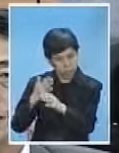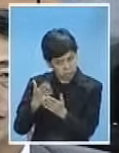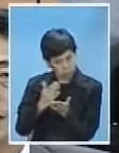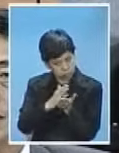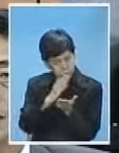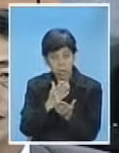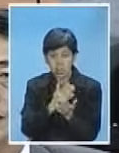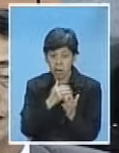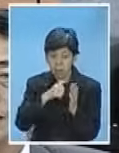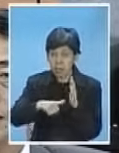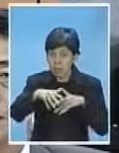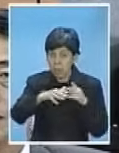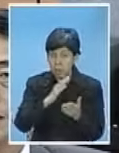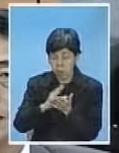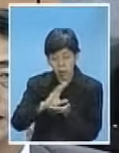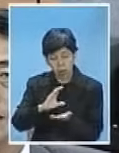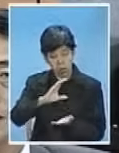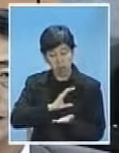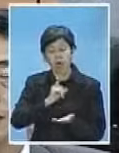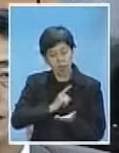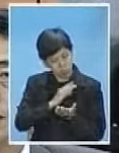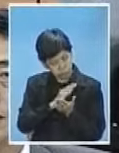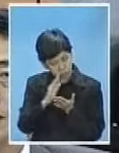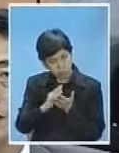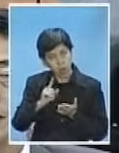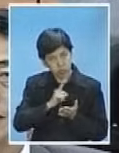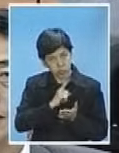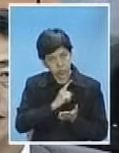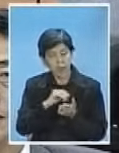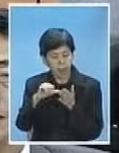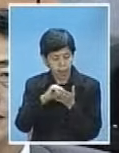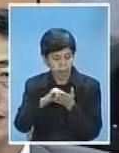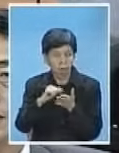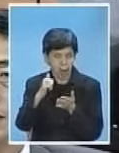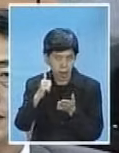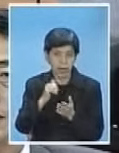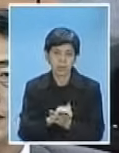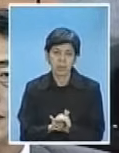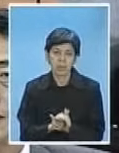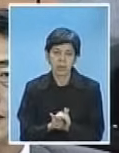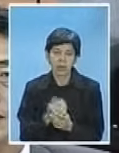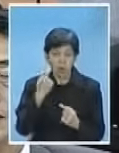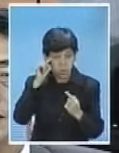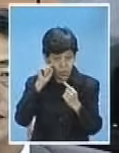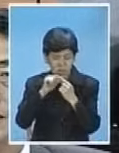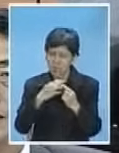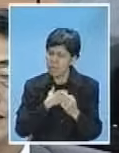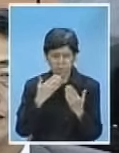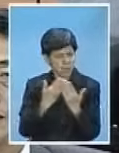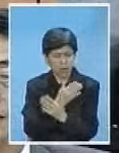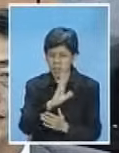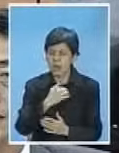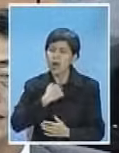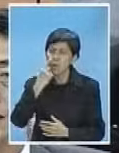คนที่เอาเงินภาษีประชาชนไปใช้ก็ต้องมีความรับผิดชอบอันนั้นก็เป็นจุดที่แก้ไขได้แต่ว่าวัตถุประสงค์ผมไม่อยากให้เปลี่ยนแปลง